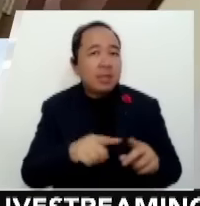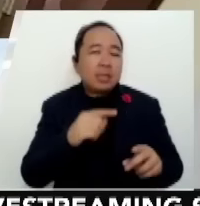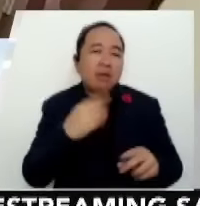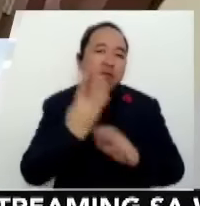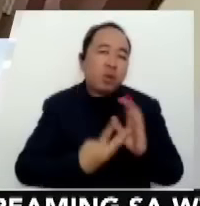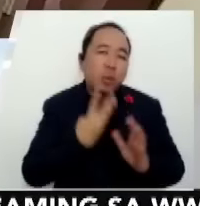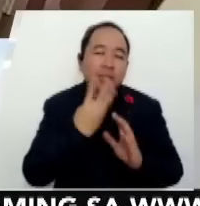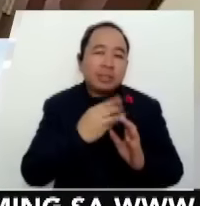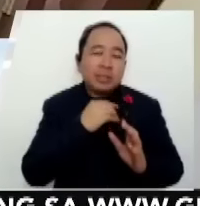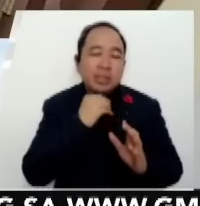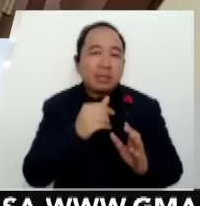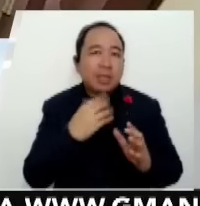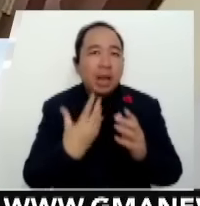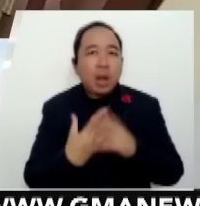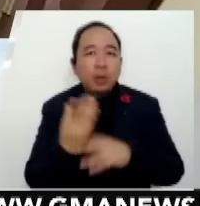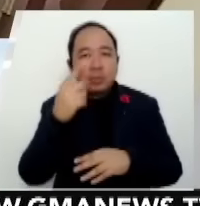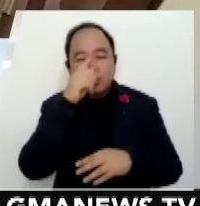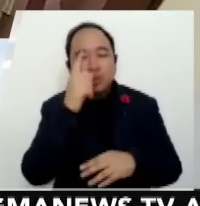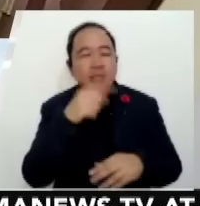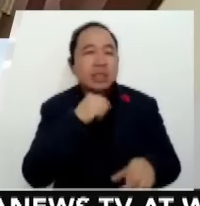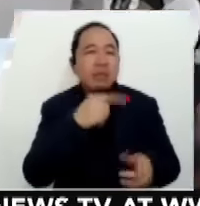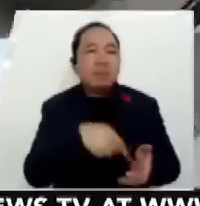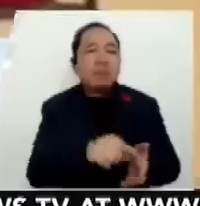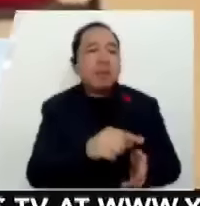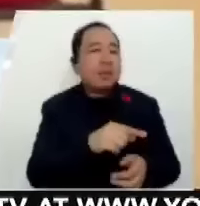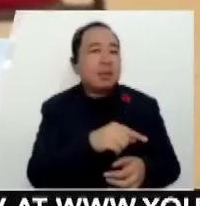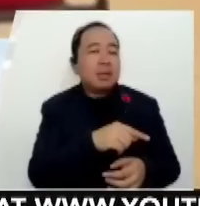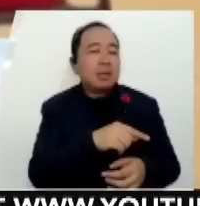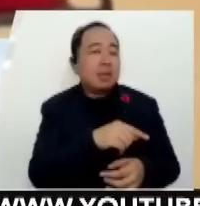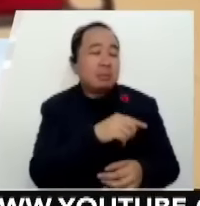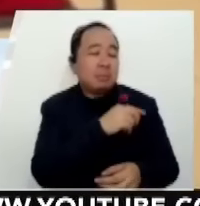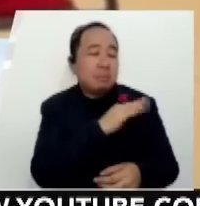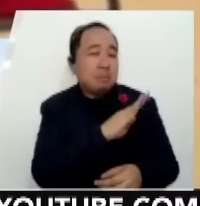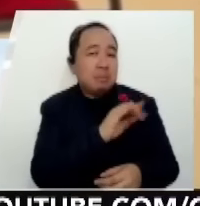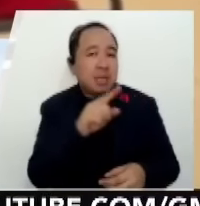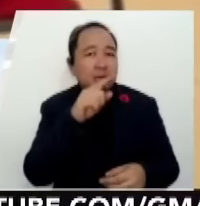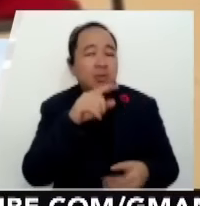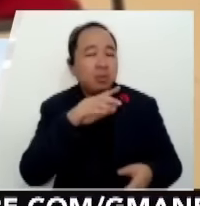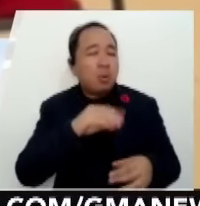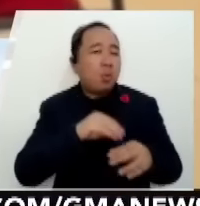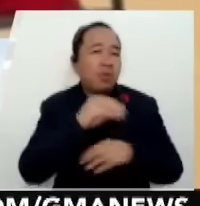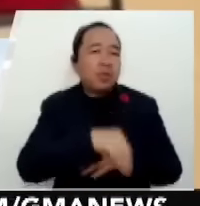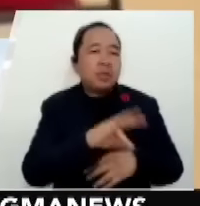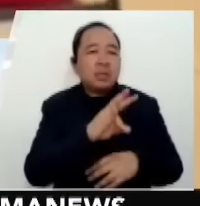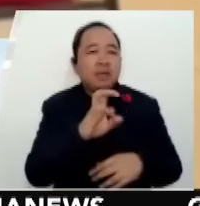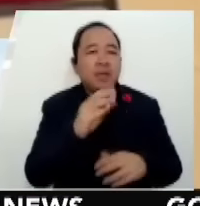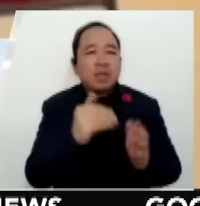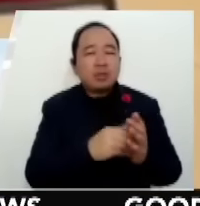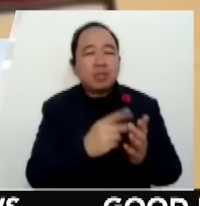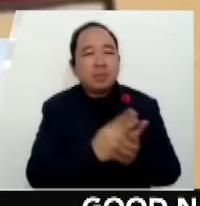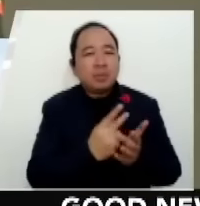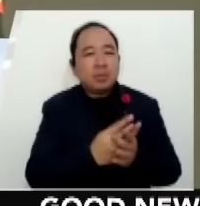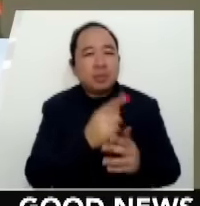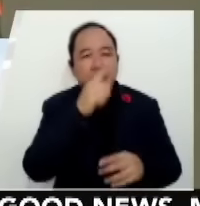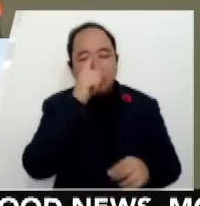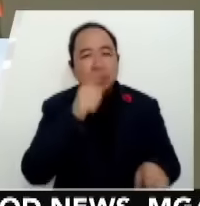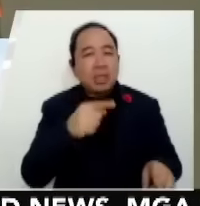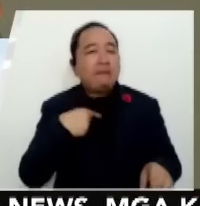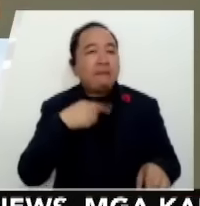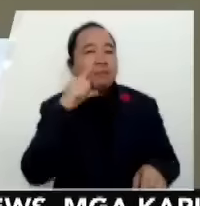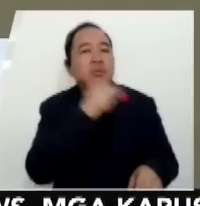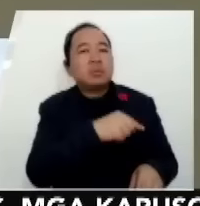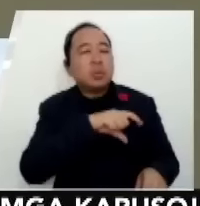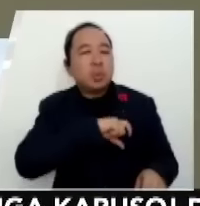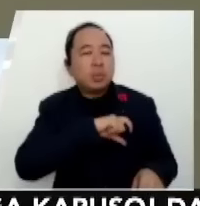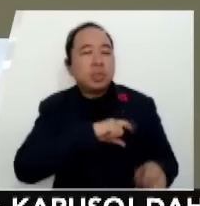ang bill nila na lagpas 700,000 pesos. Dahil ayaw palabasin ng kanyang kapatid, pinapulis ni John ang ospital na kalaunay pumayag sa